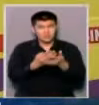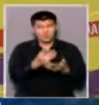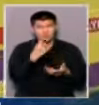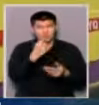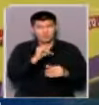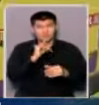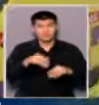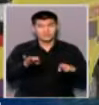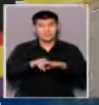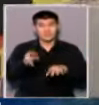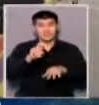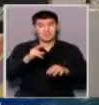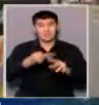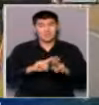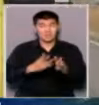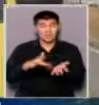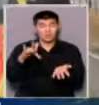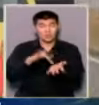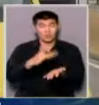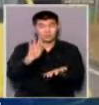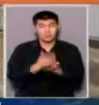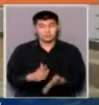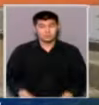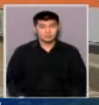крови. Штамм «Дельта» выявлен и в нашем регионе.